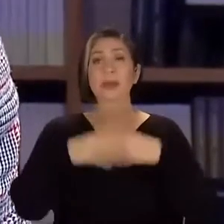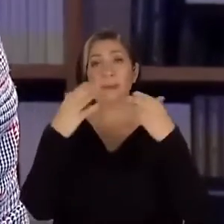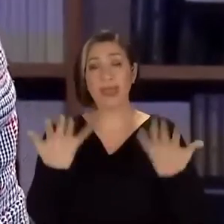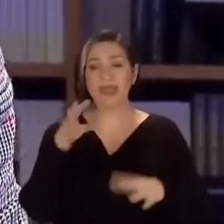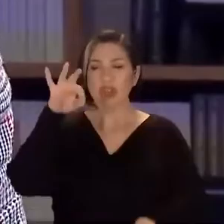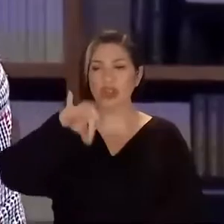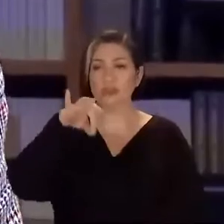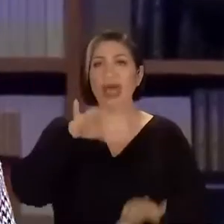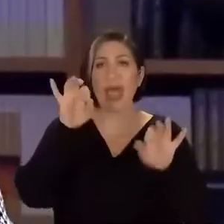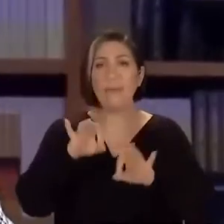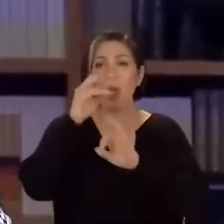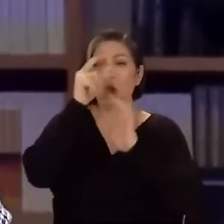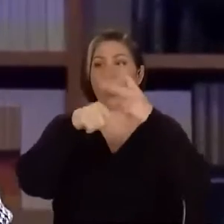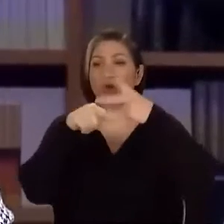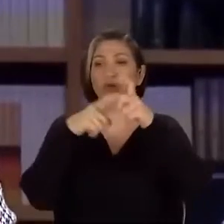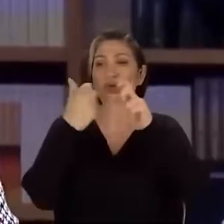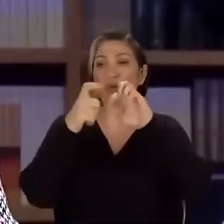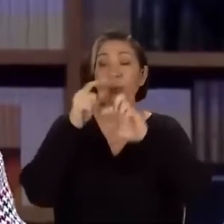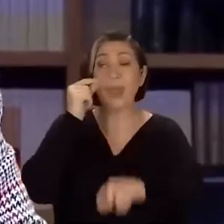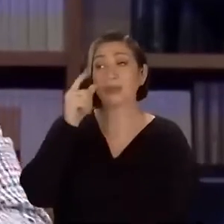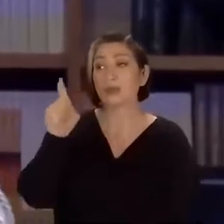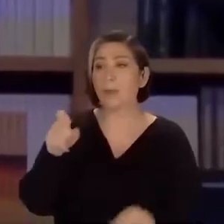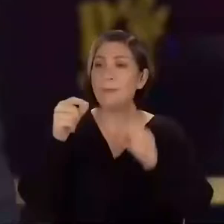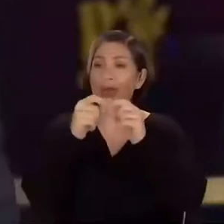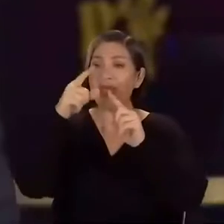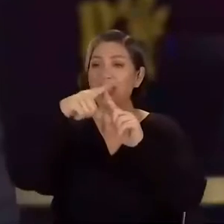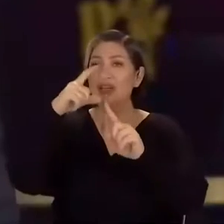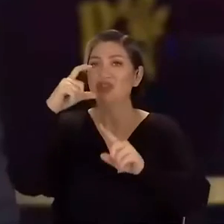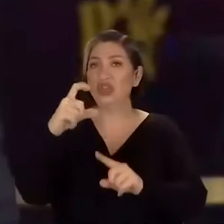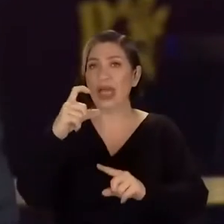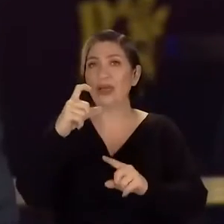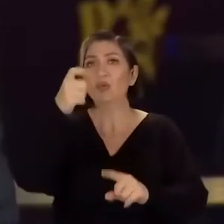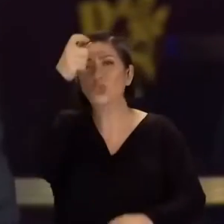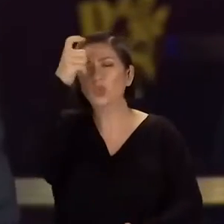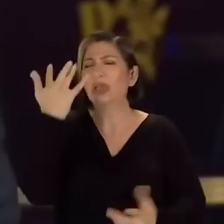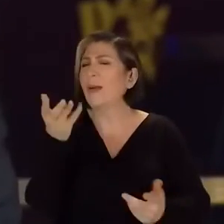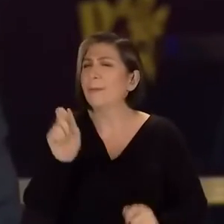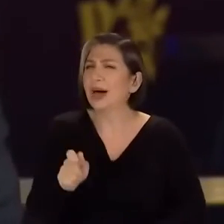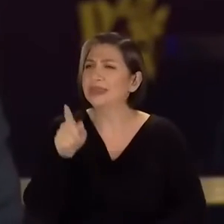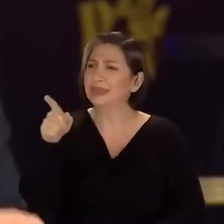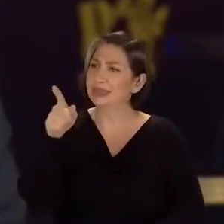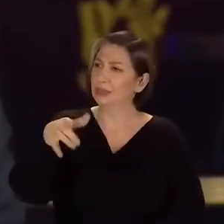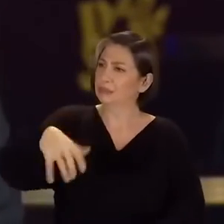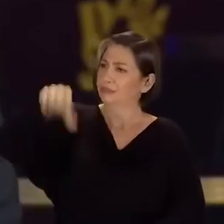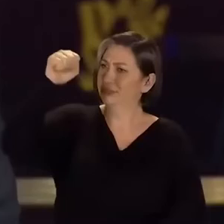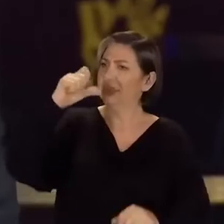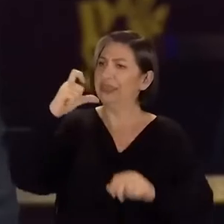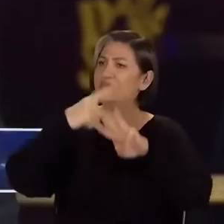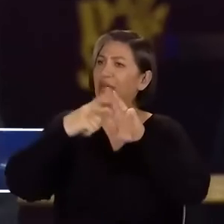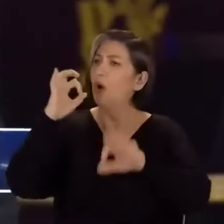şimdi hemen Özgür Güner'e soralım. Peki ne yapar efendim? Siz de CEO'su olarak bize